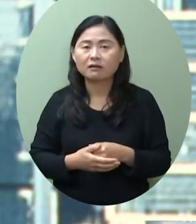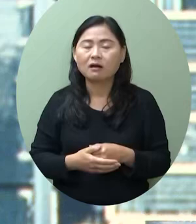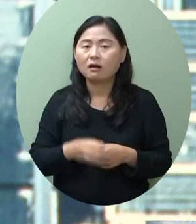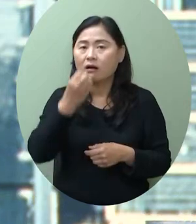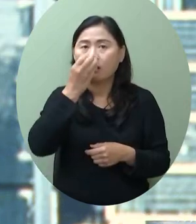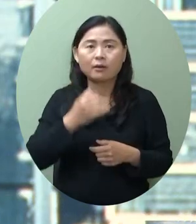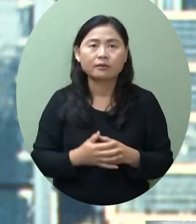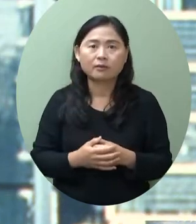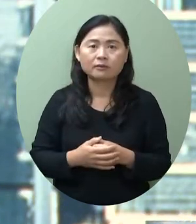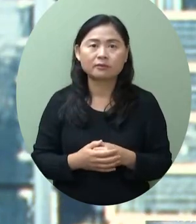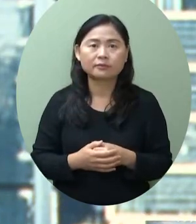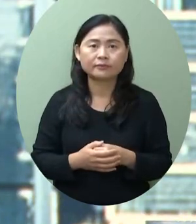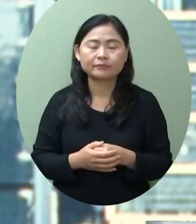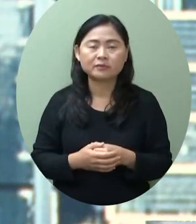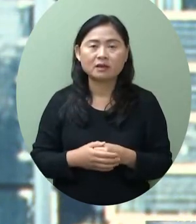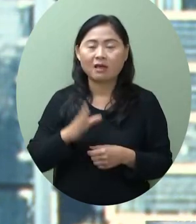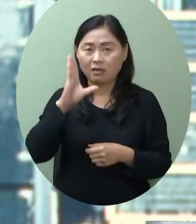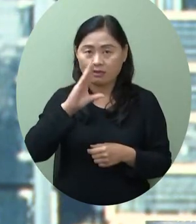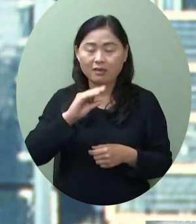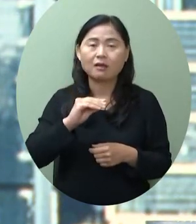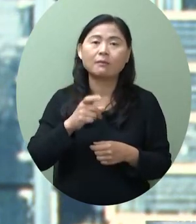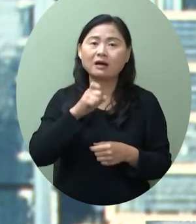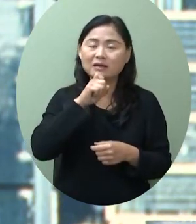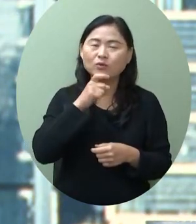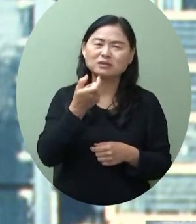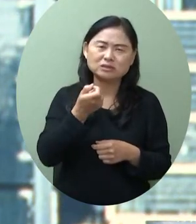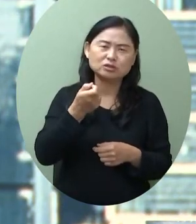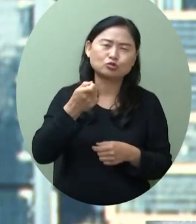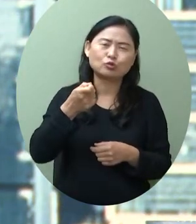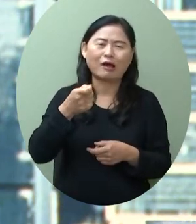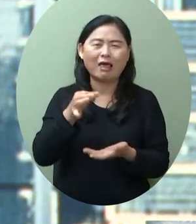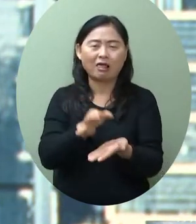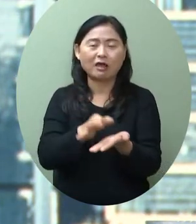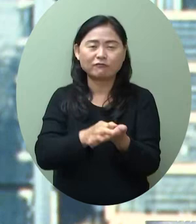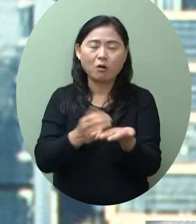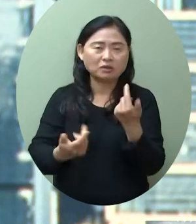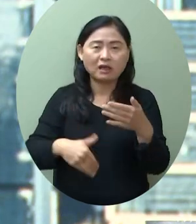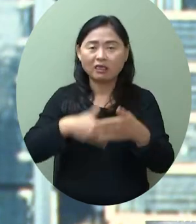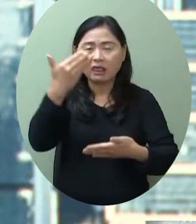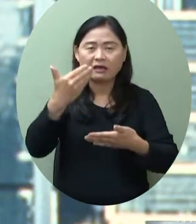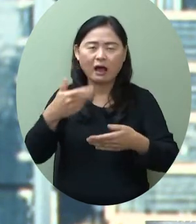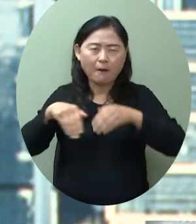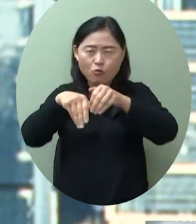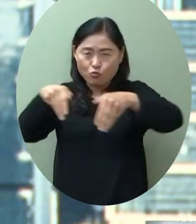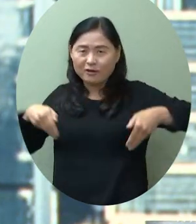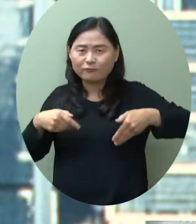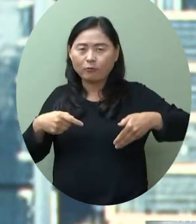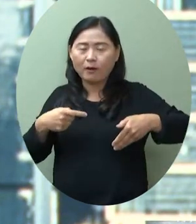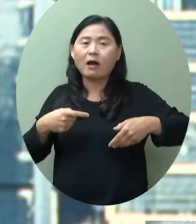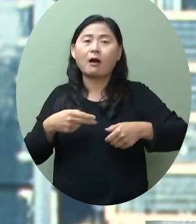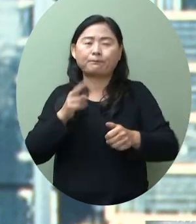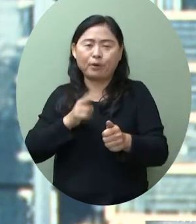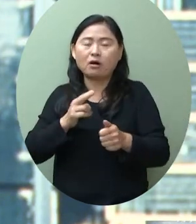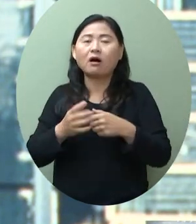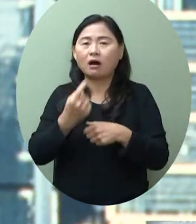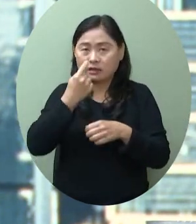我哋除咗喺每晚有啲小區或者大廈要做呢個強制圍封限制